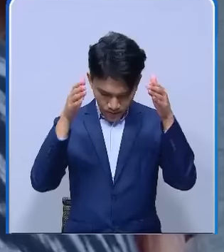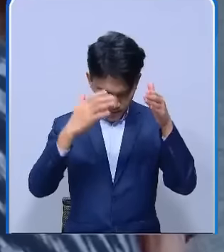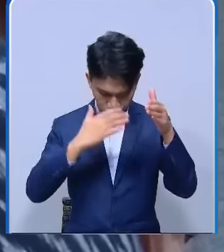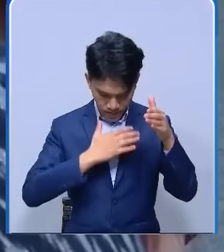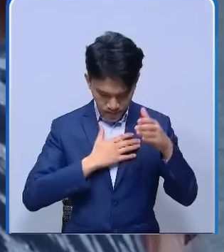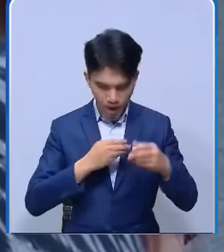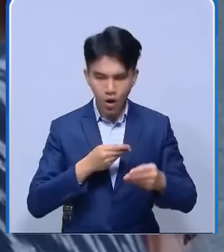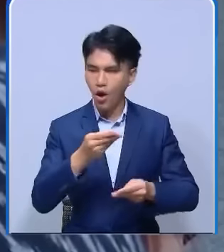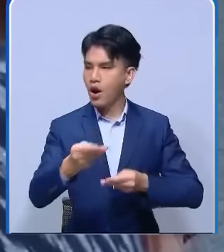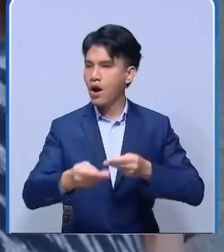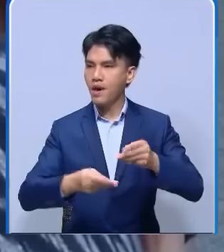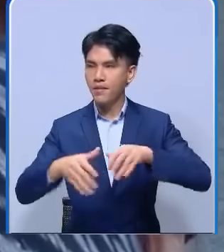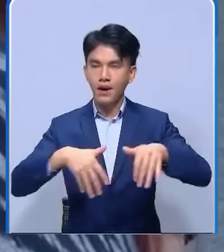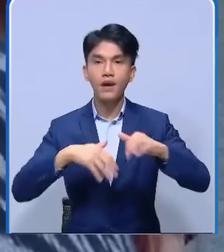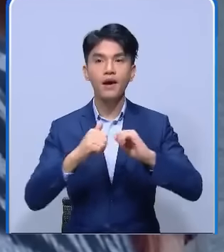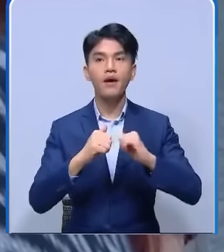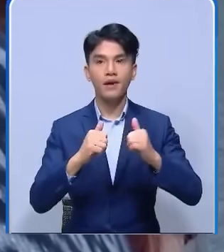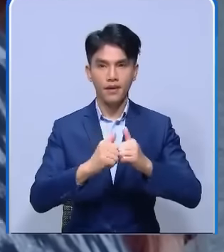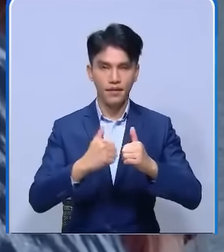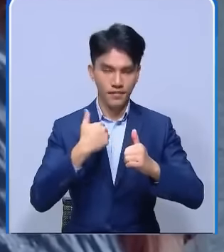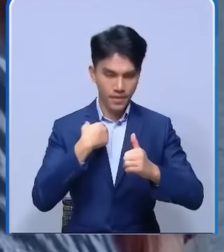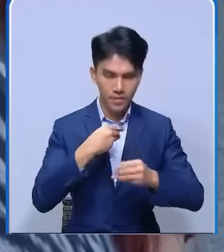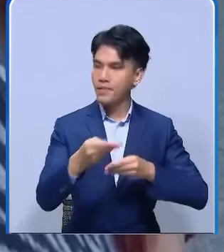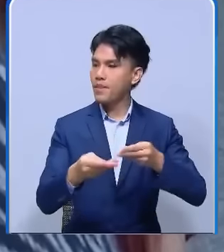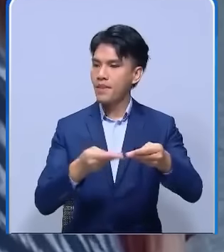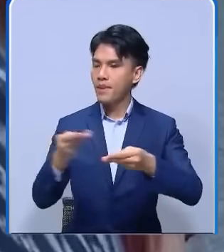นเข้าไปประชาชนเดือดร้อนคืนเข้าไป